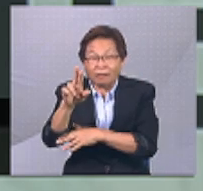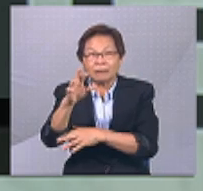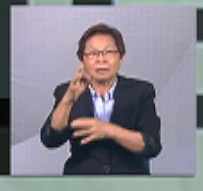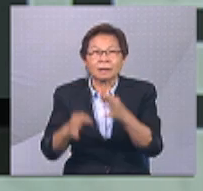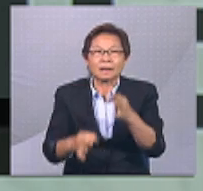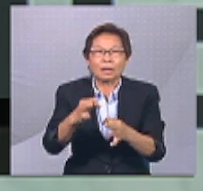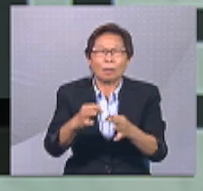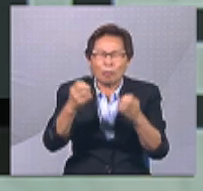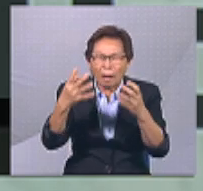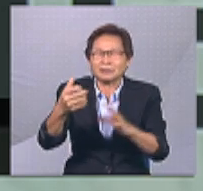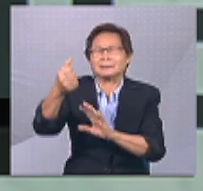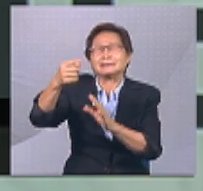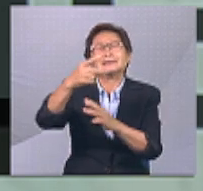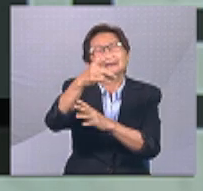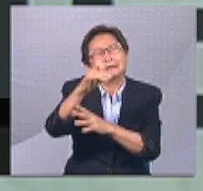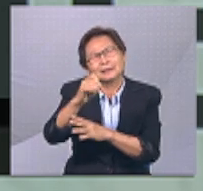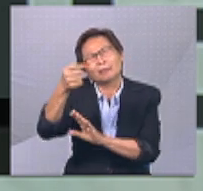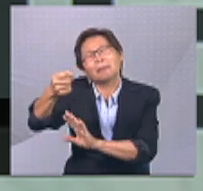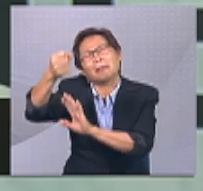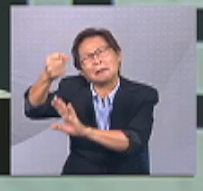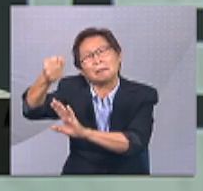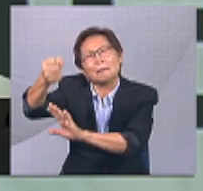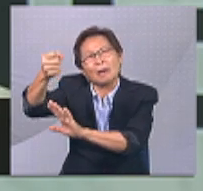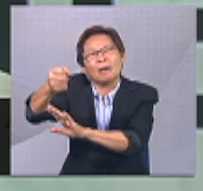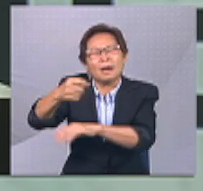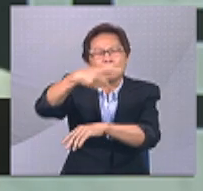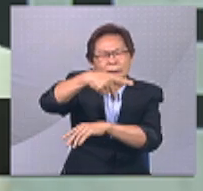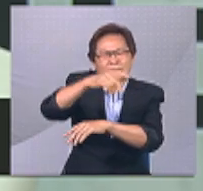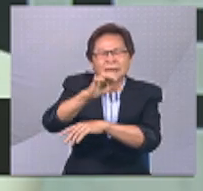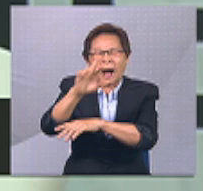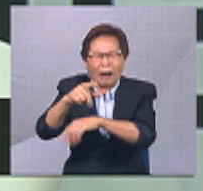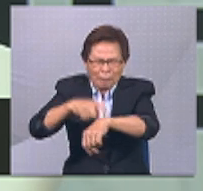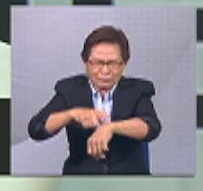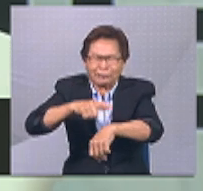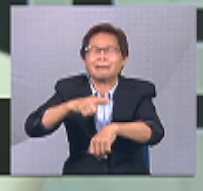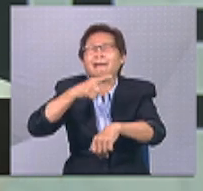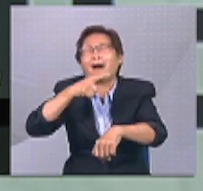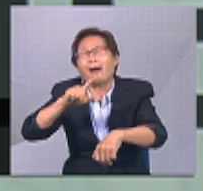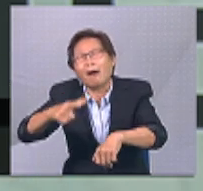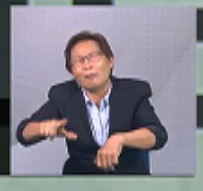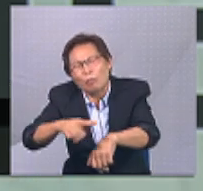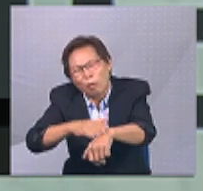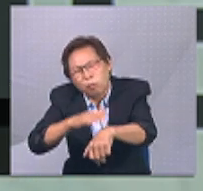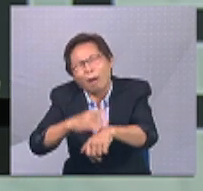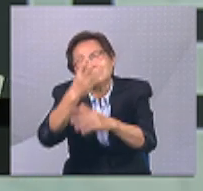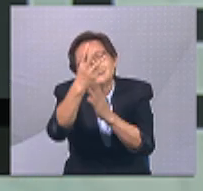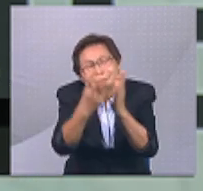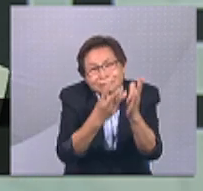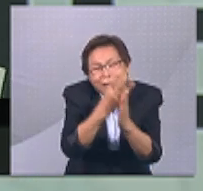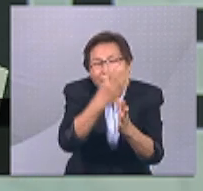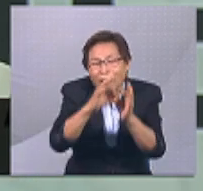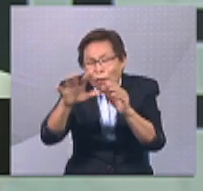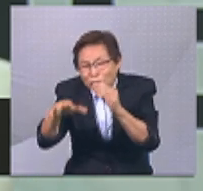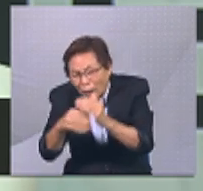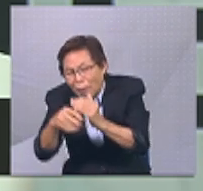pending, banyak kes yang pending. Yang pertama, PCR memakan masa sekurang-kurangnya 6 jam. Kalau kes bertambah,